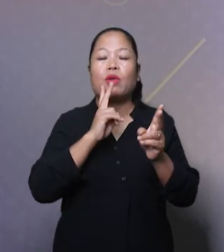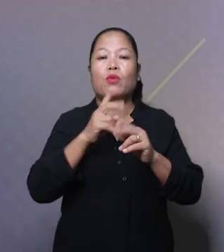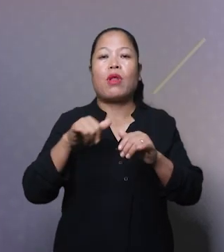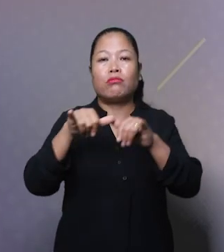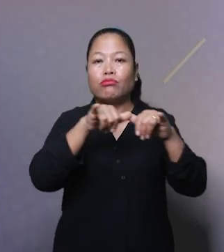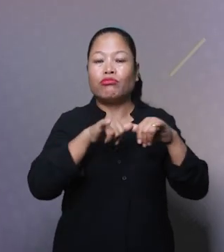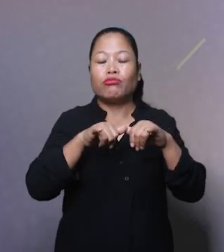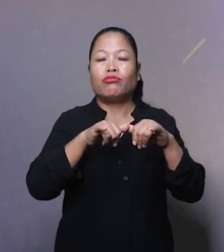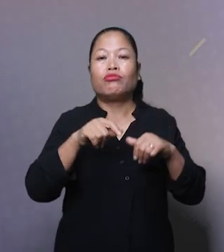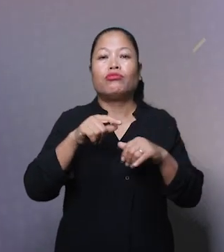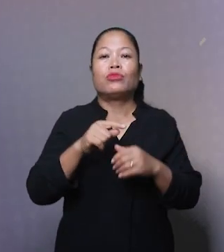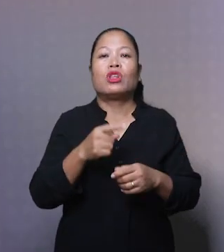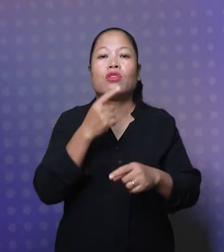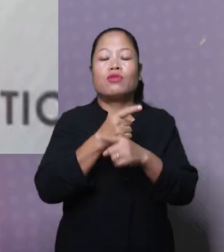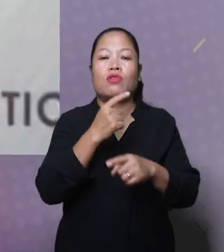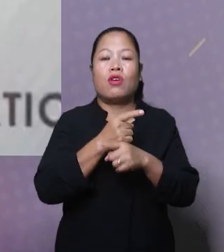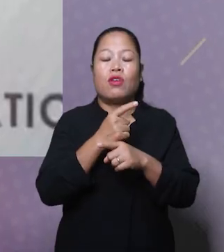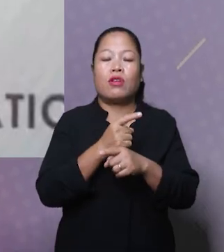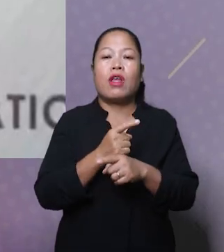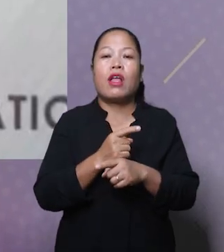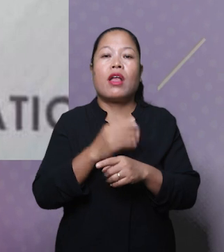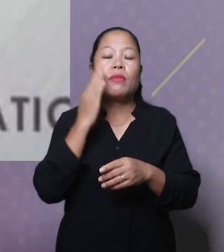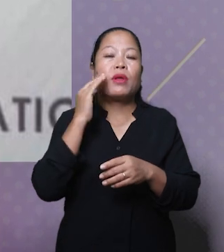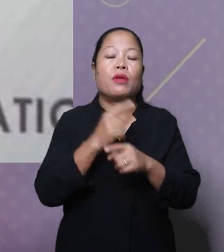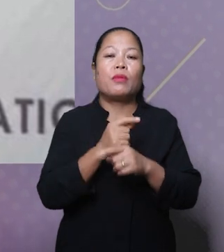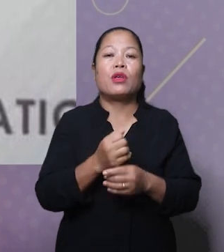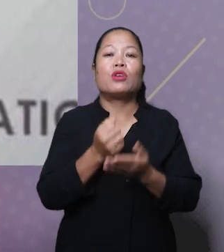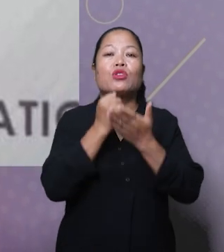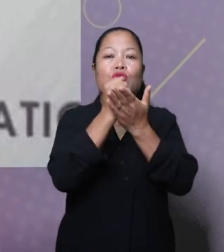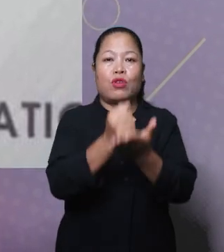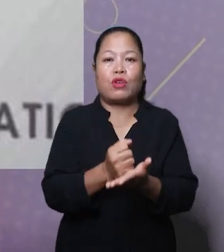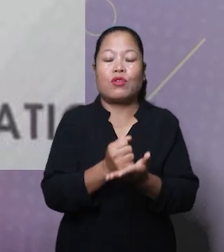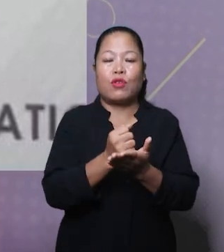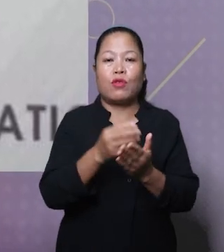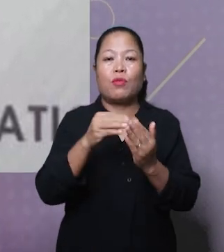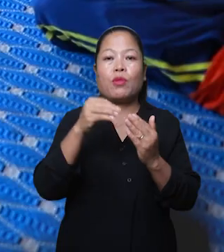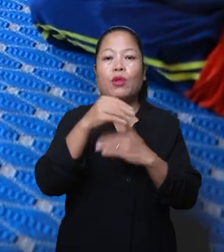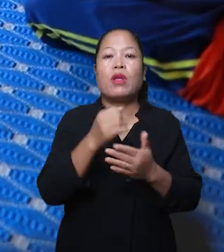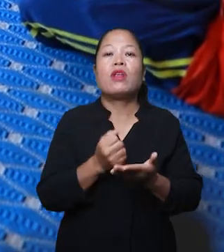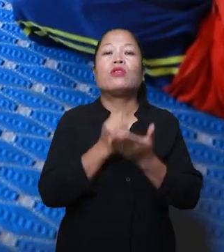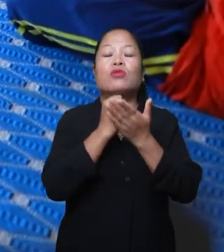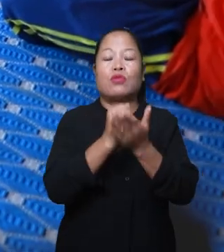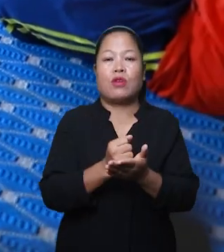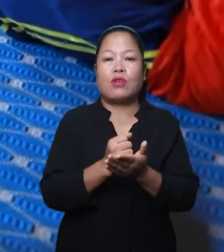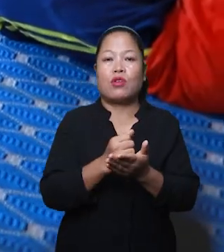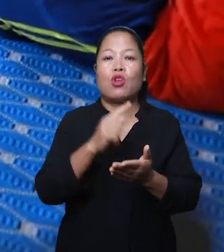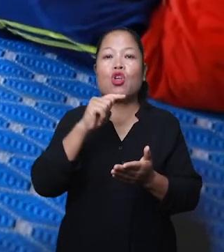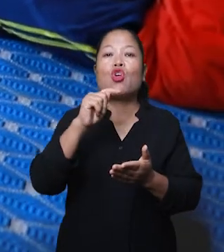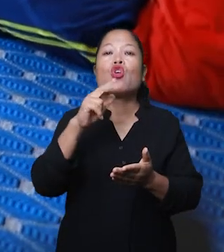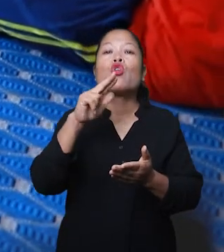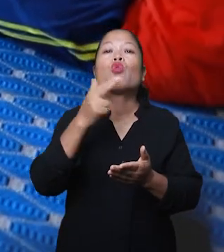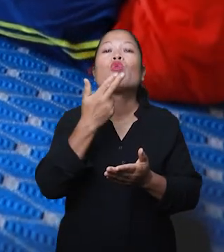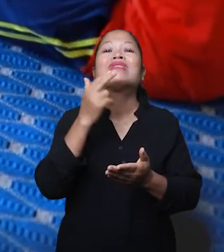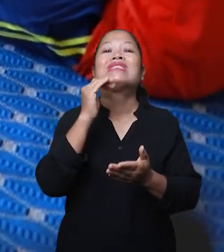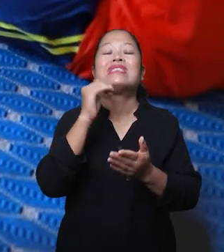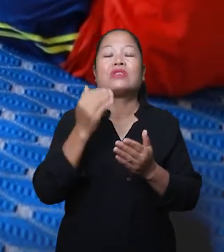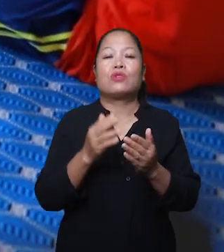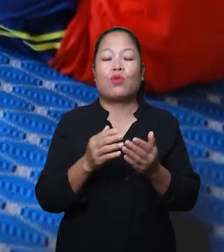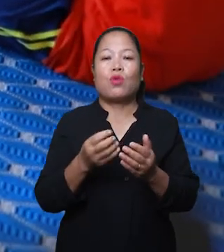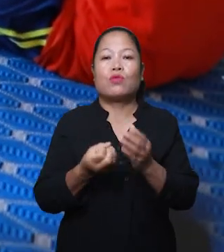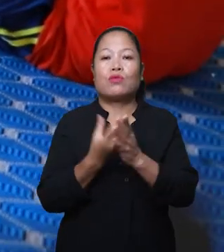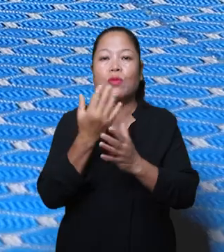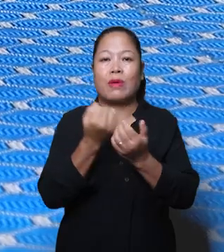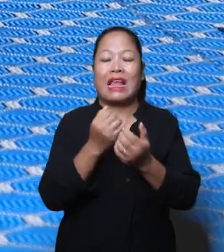मिलेर खुसी सर म्याडमले साथ दिनुभयो र घर परिवारले पनि साथ दिए उनी कोशिशको पहलमा